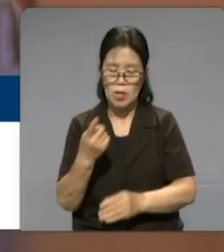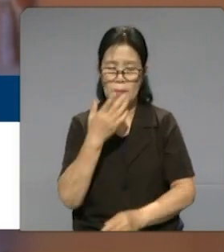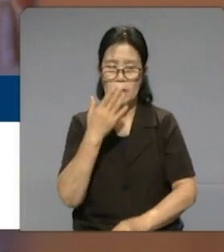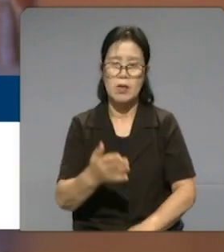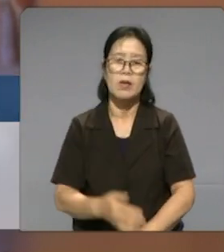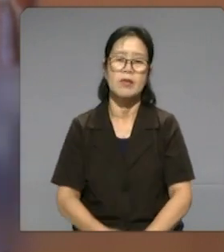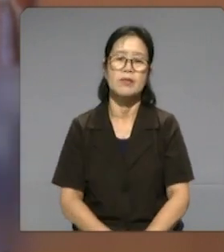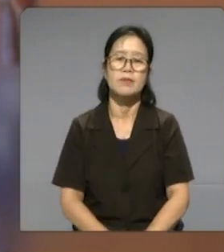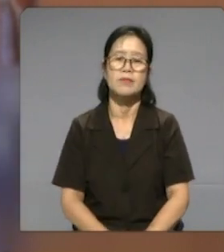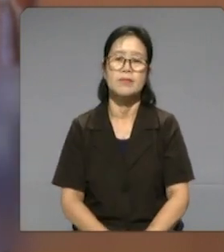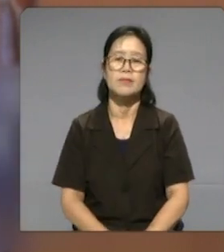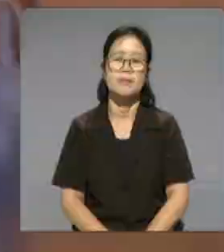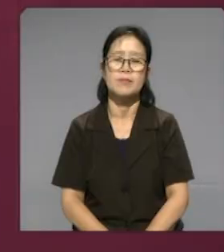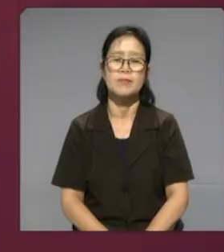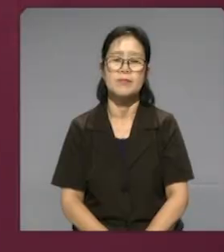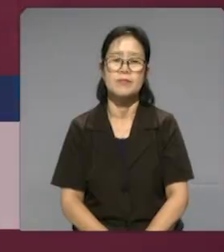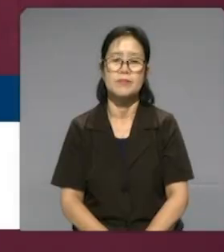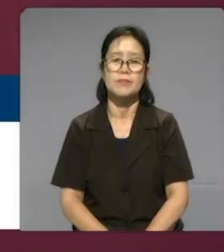수 있습니다.